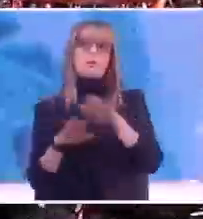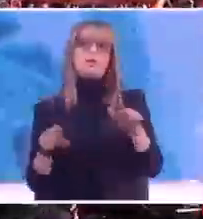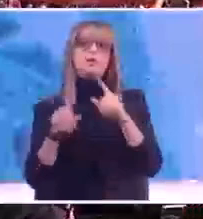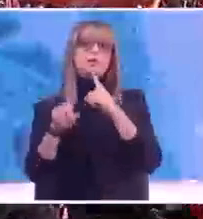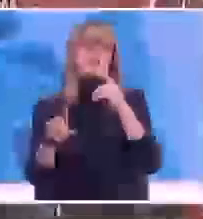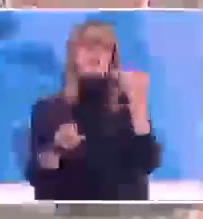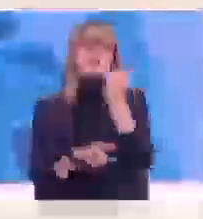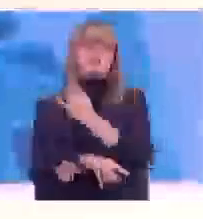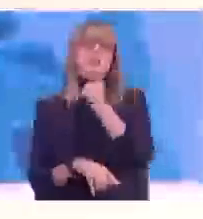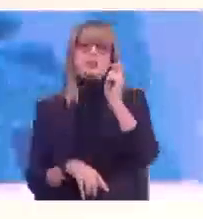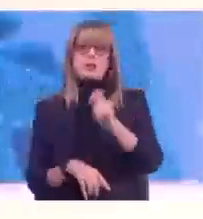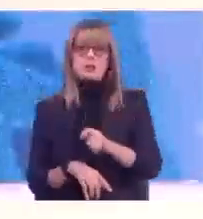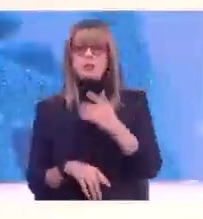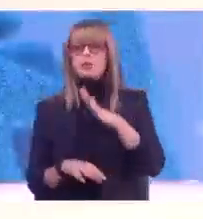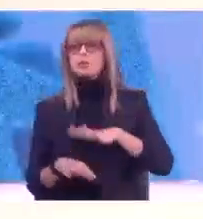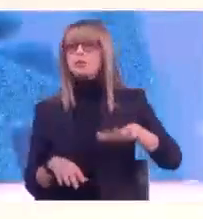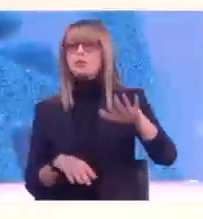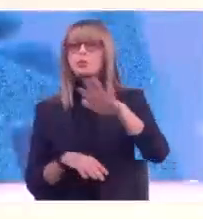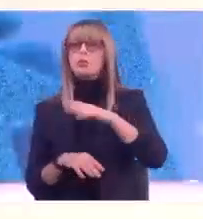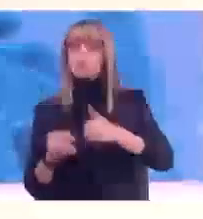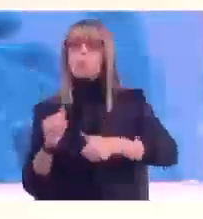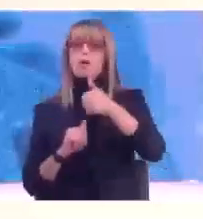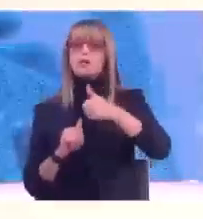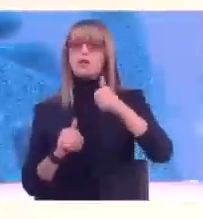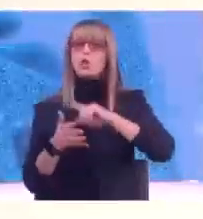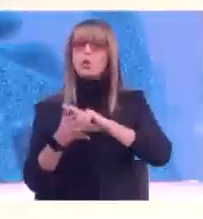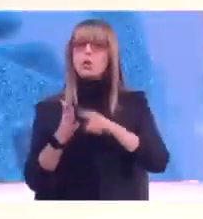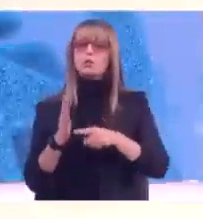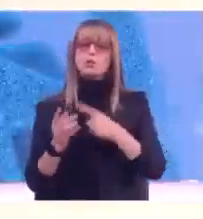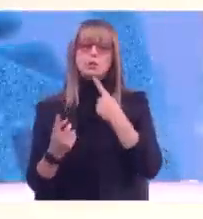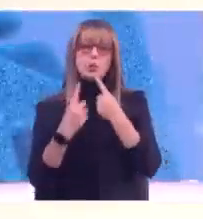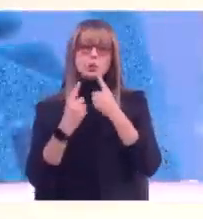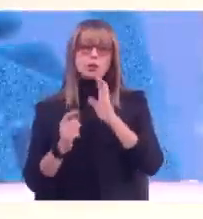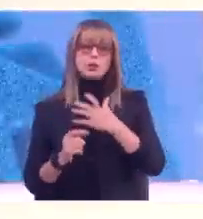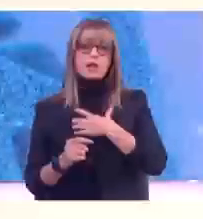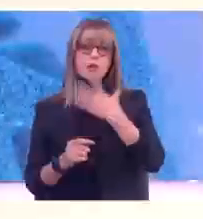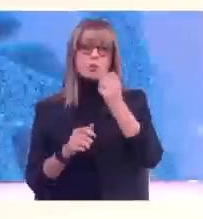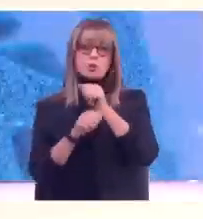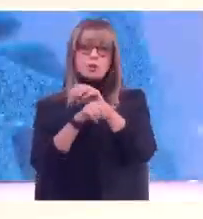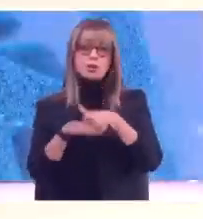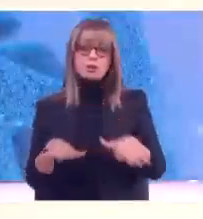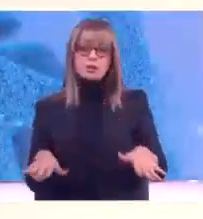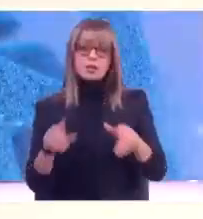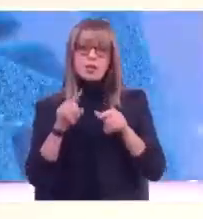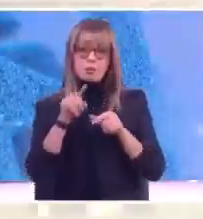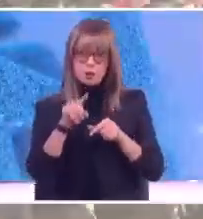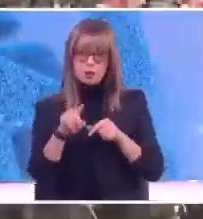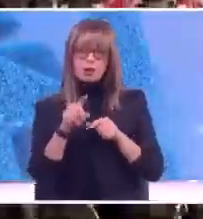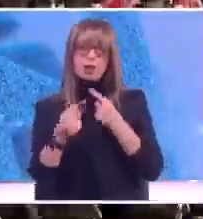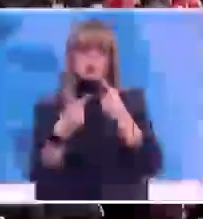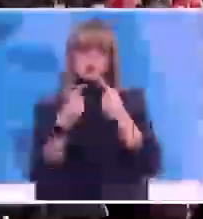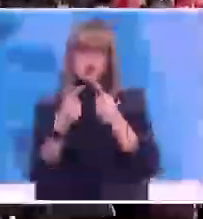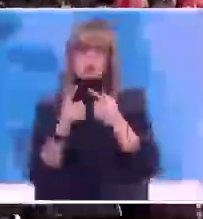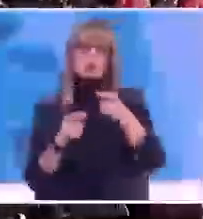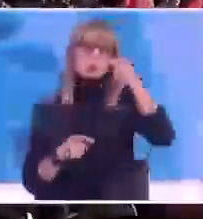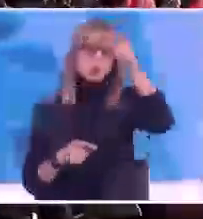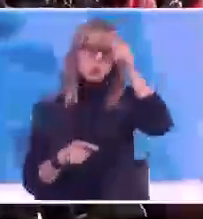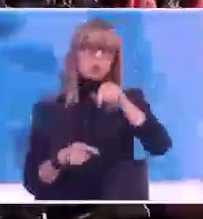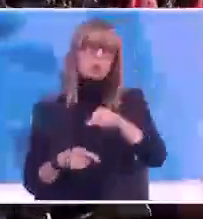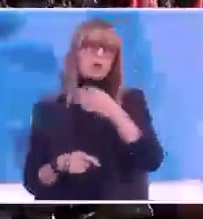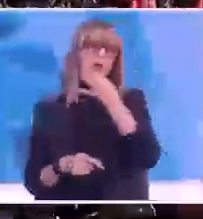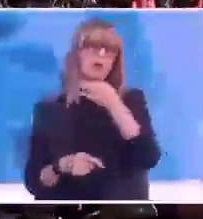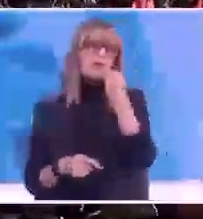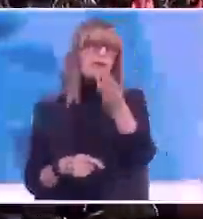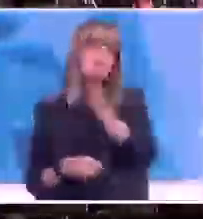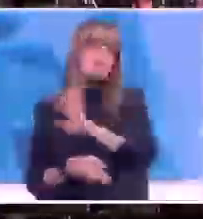sözlerle eleştirdi. Tüm genel başkanların yönetimde söz sahibi olacağı sistemi yeni bir vesayet olarak tanımladı, Türkiye buna izin